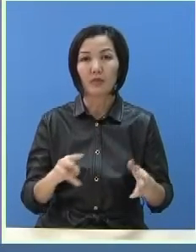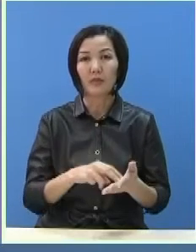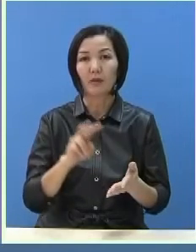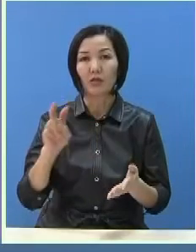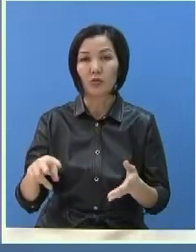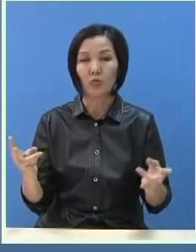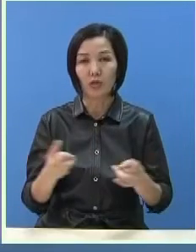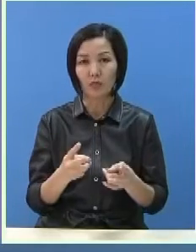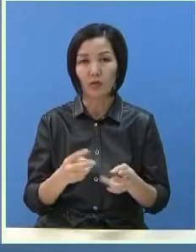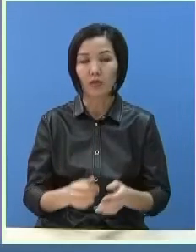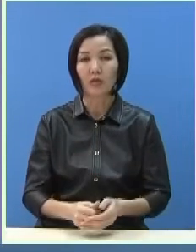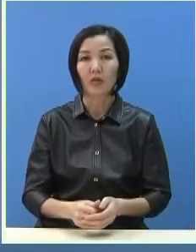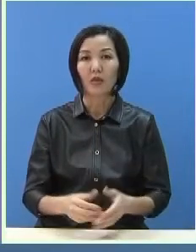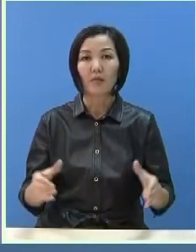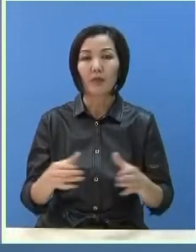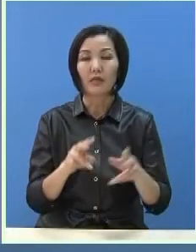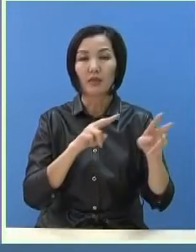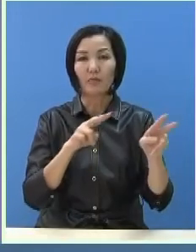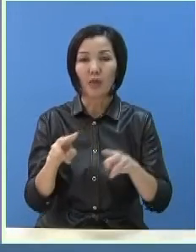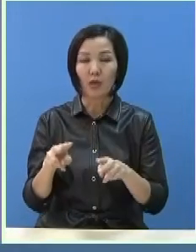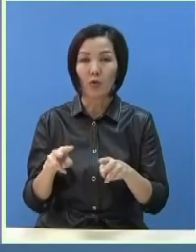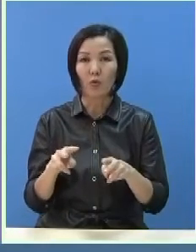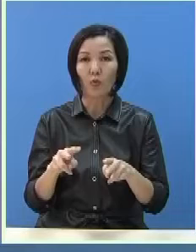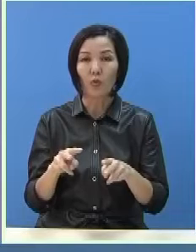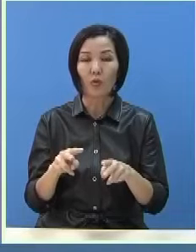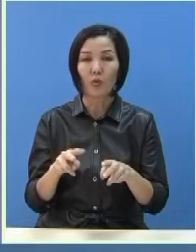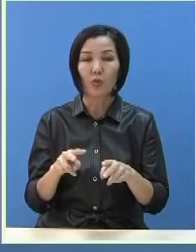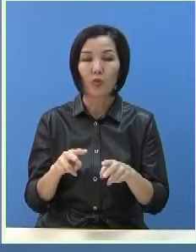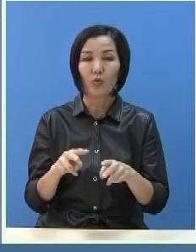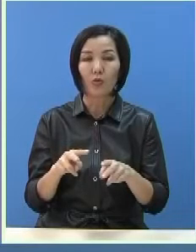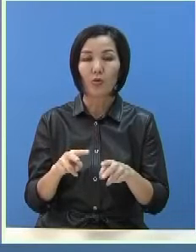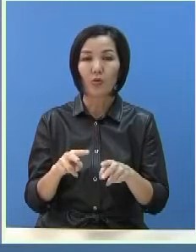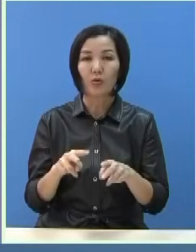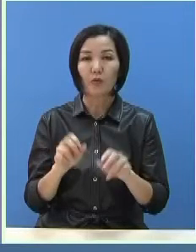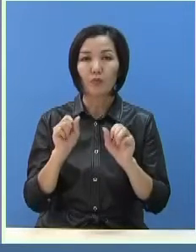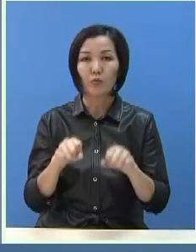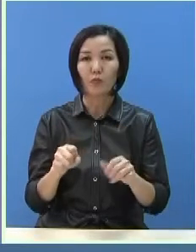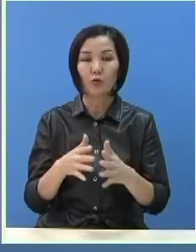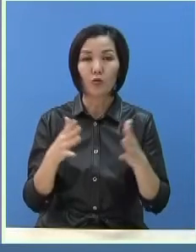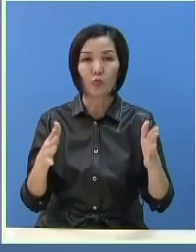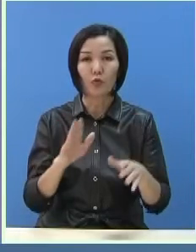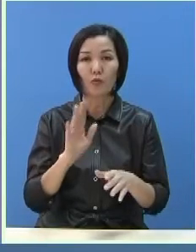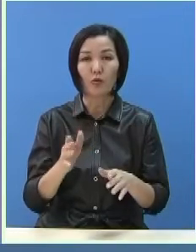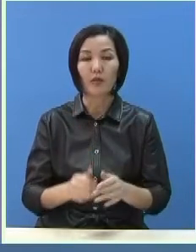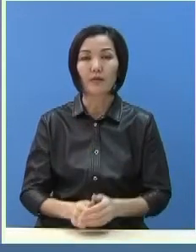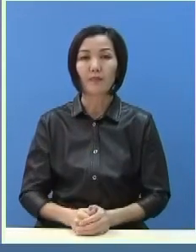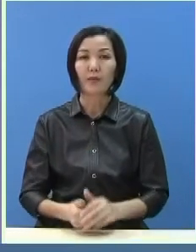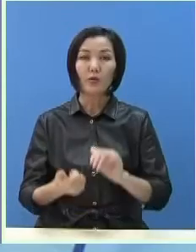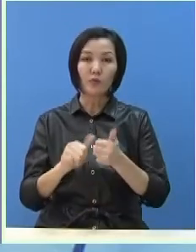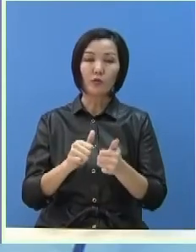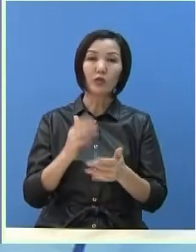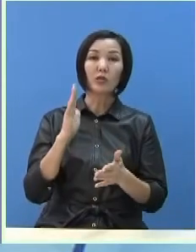болады. Онда партияның бақылау жаңа тетігінің мүмкіндігі молырақ болады деп есептеймін. Осындай өзгерістер